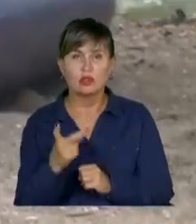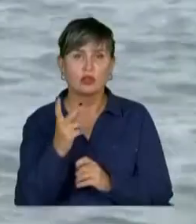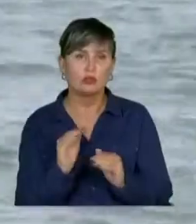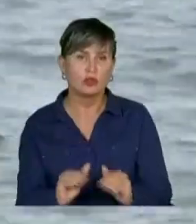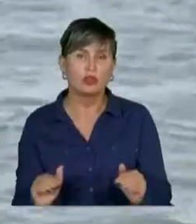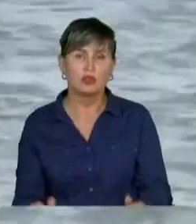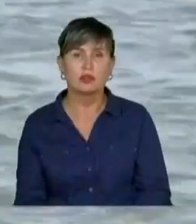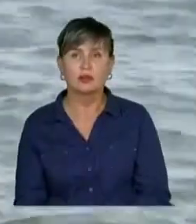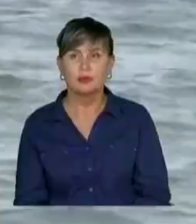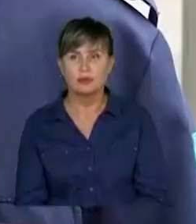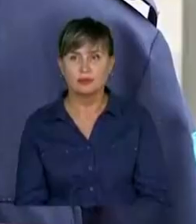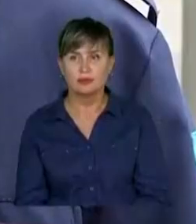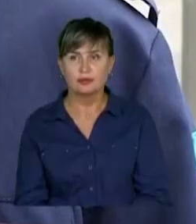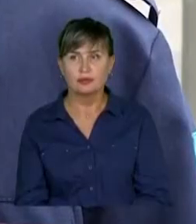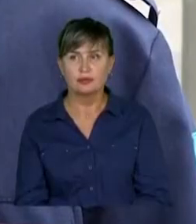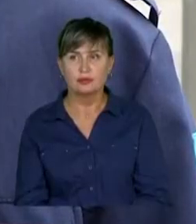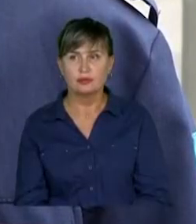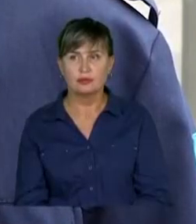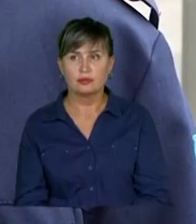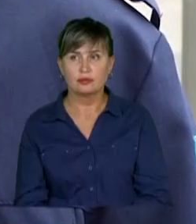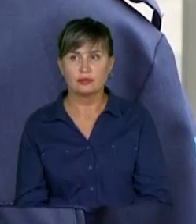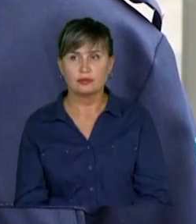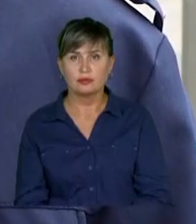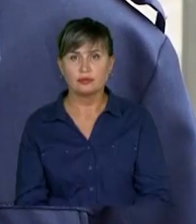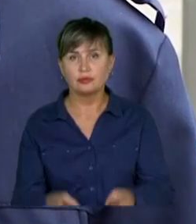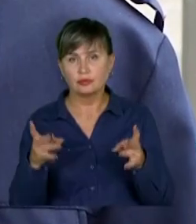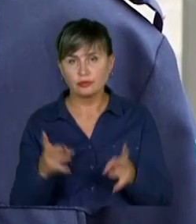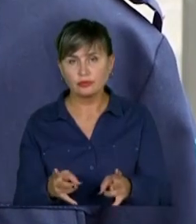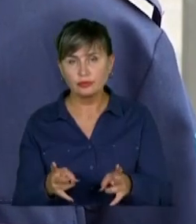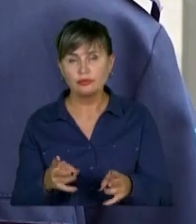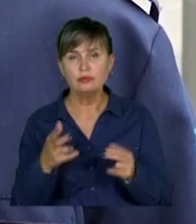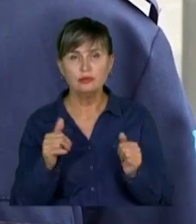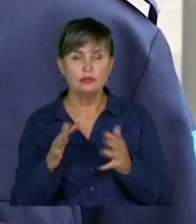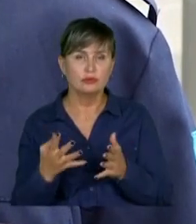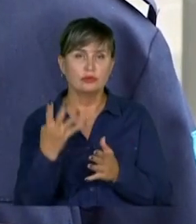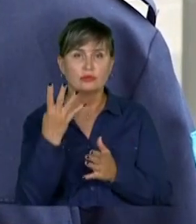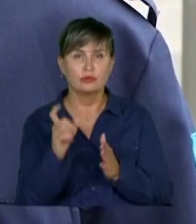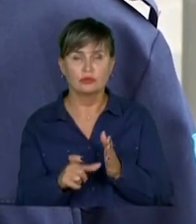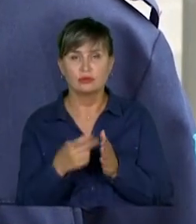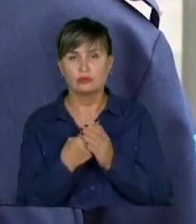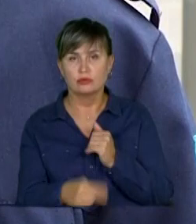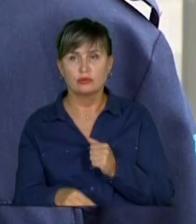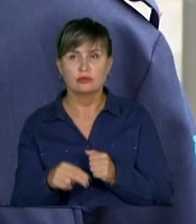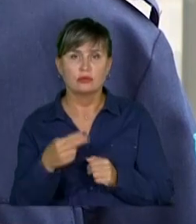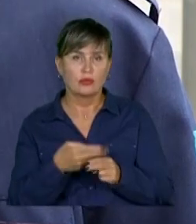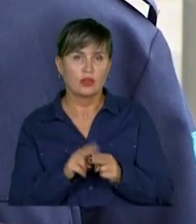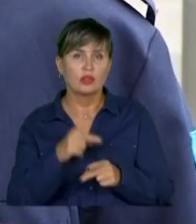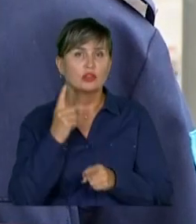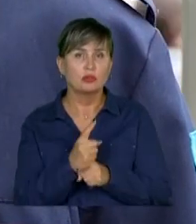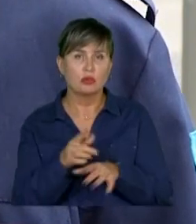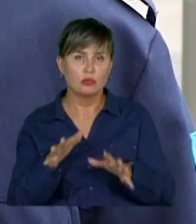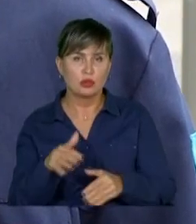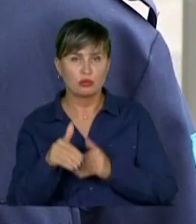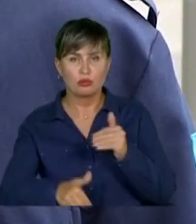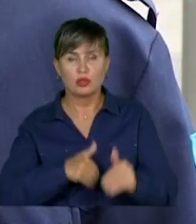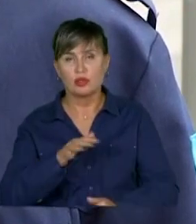– дети. Данный трагический инцидент, унесший жизни 4 людей, произошел на запрещенном для купания месте.